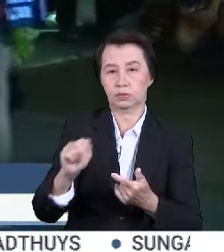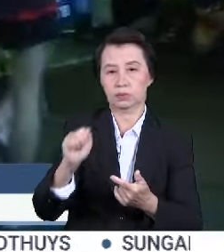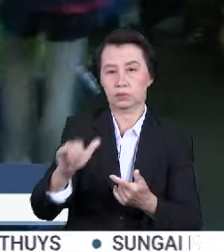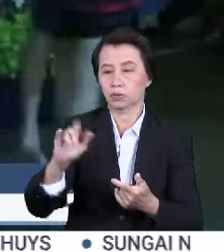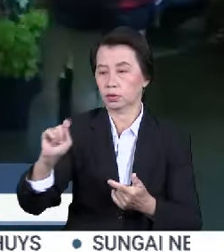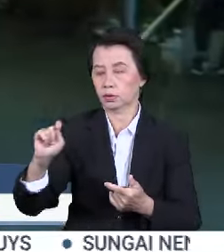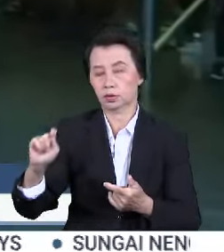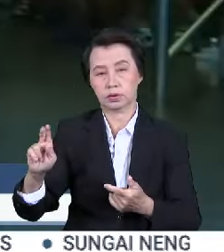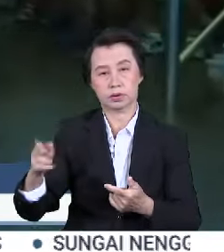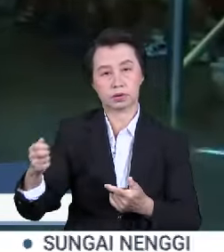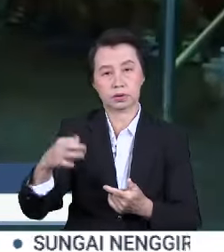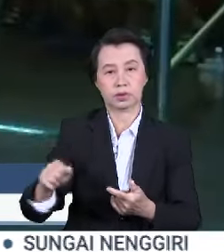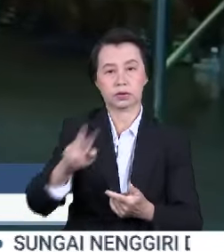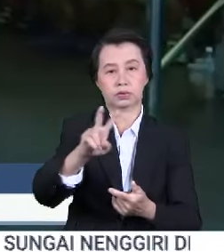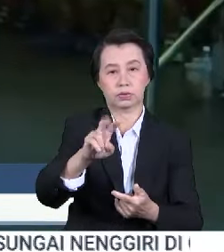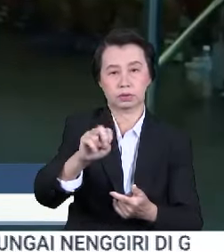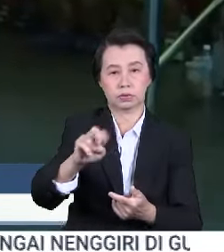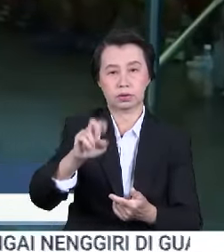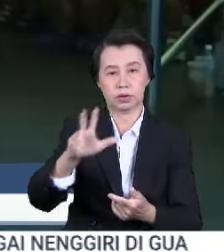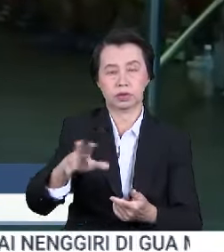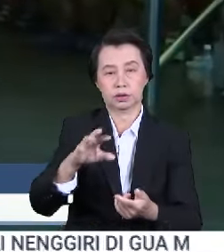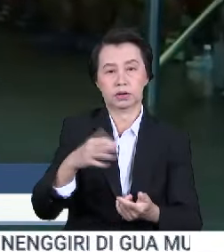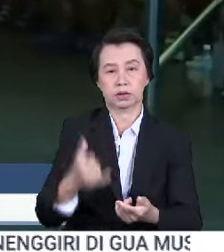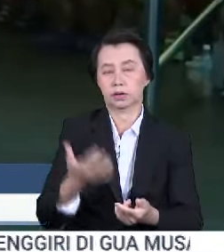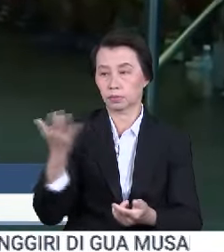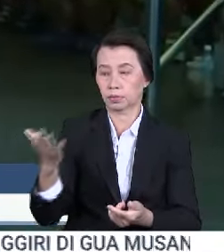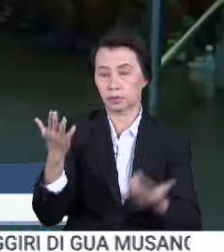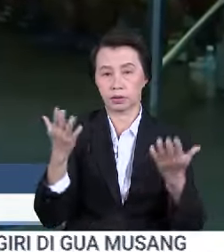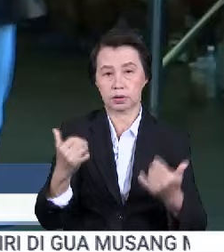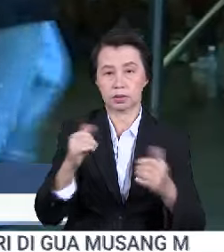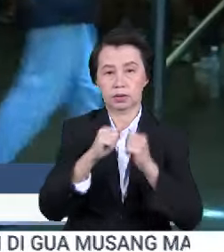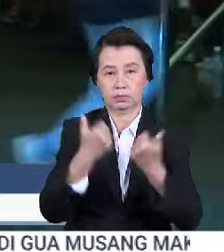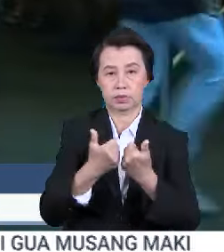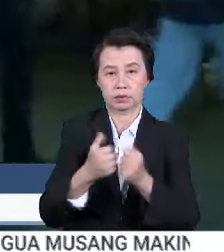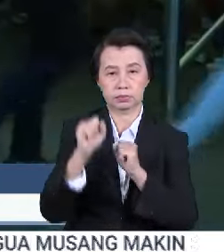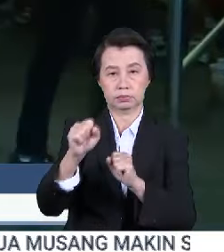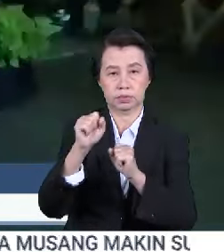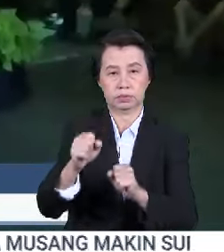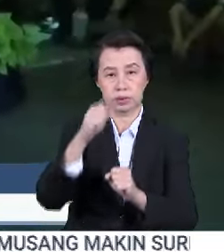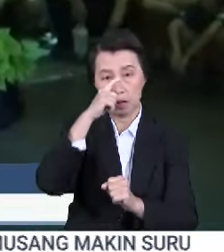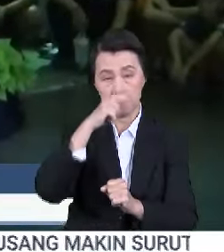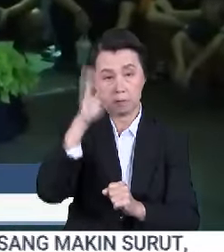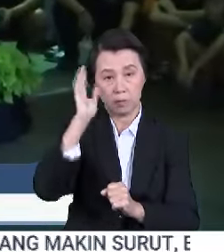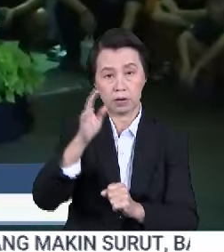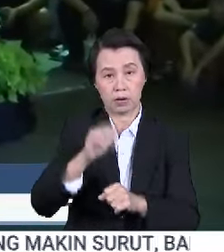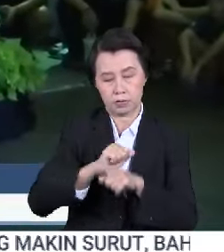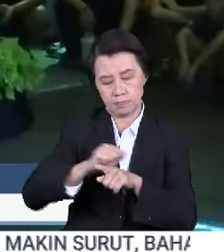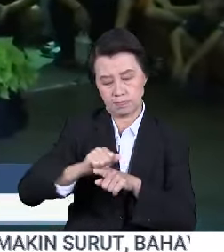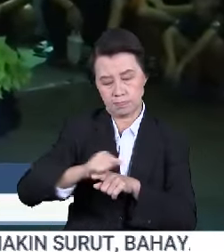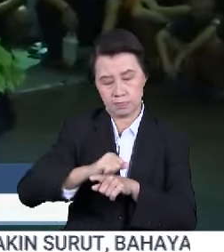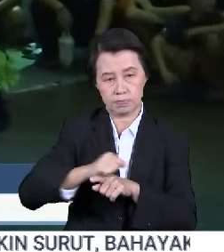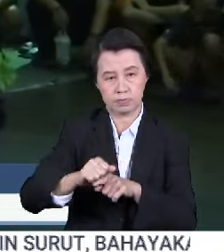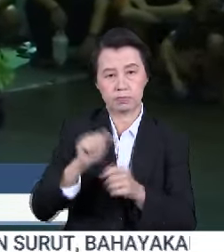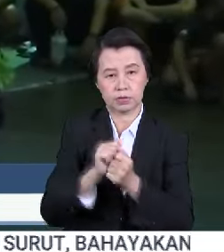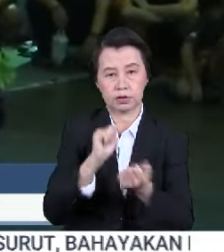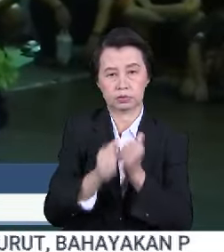2023 di tebingan kucing Dalam pada itu beliau turun berharap persatuan muaitai Negeri Syawal akan terus menggila bakat araks